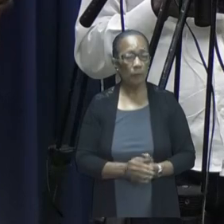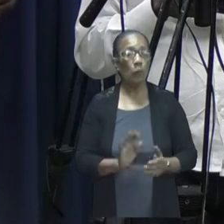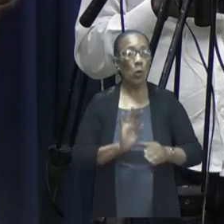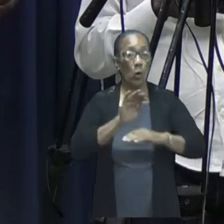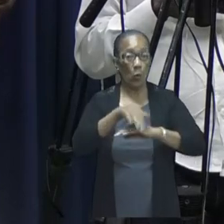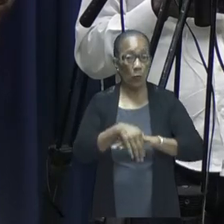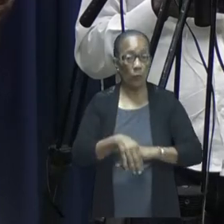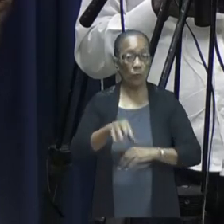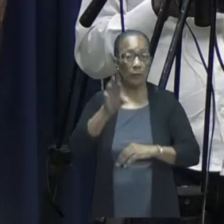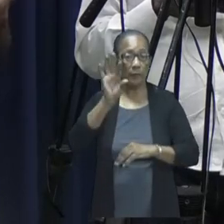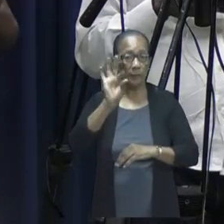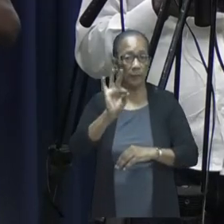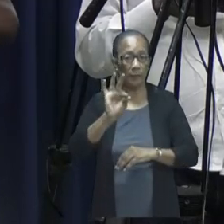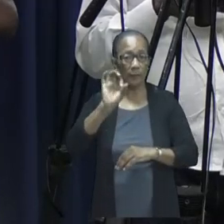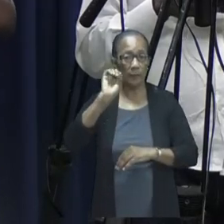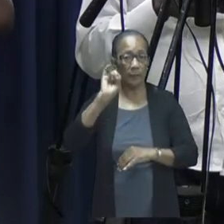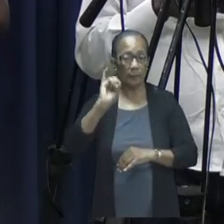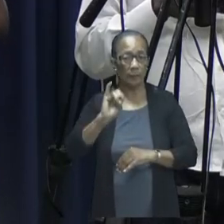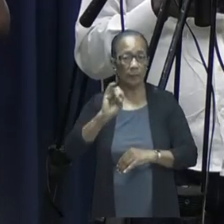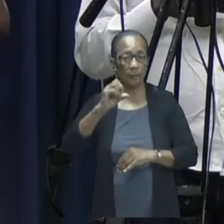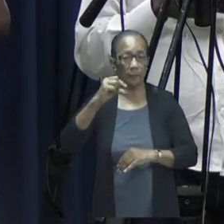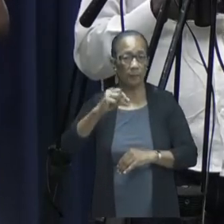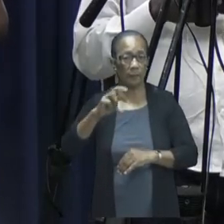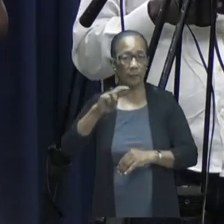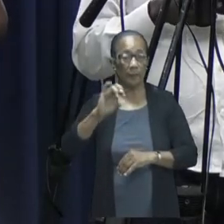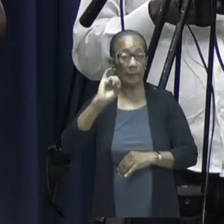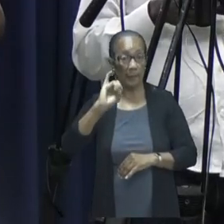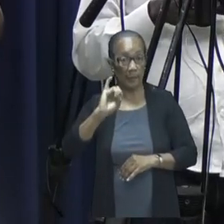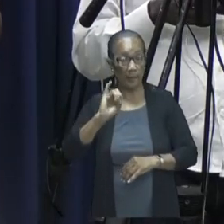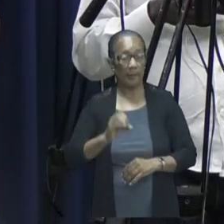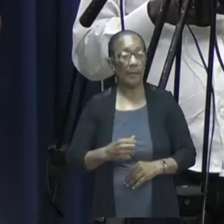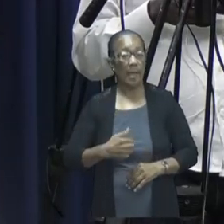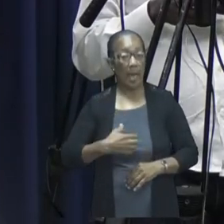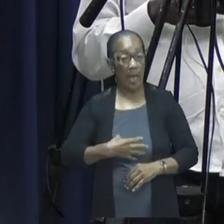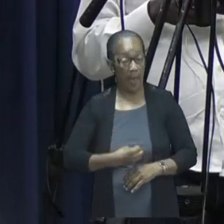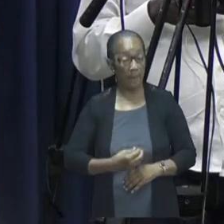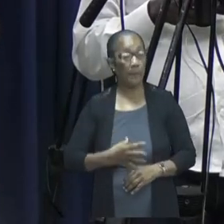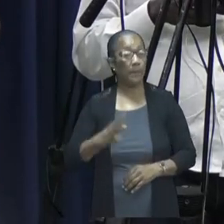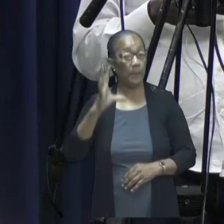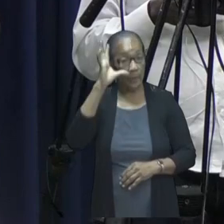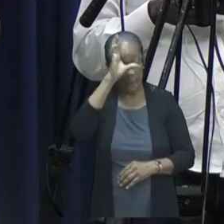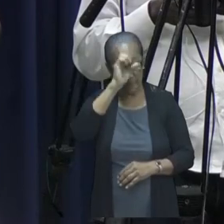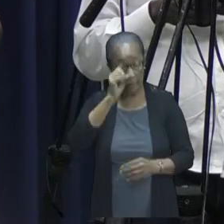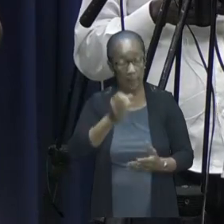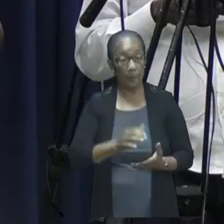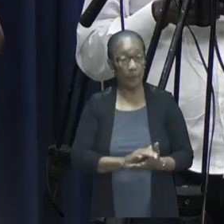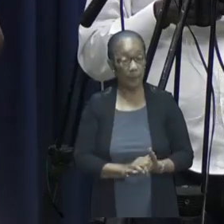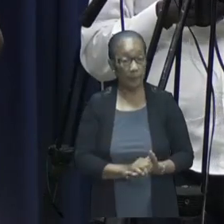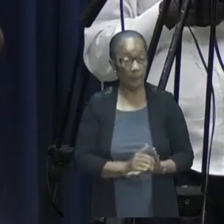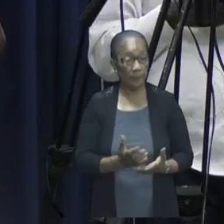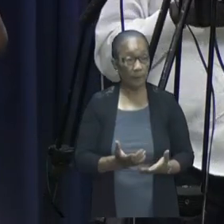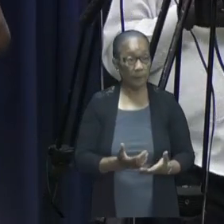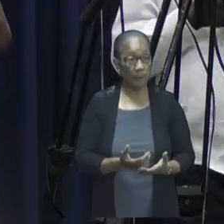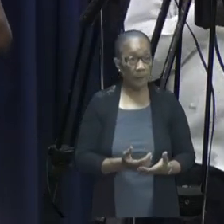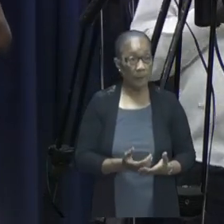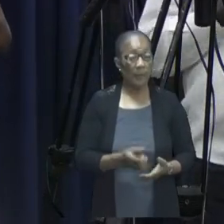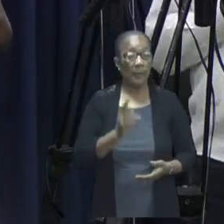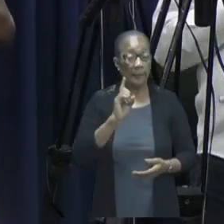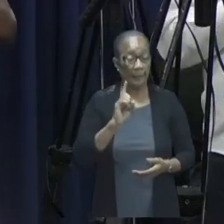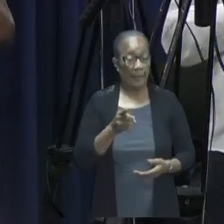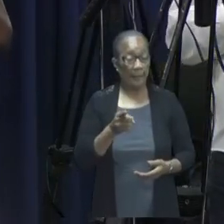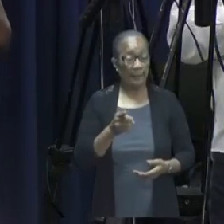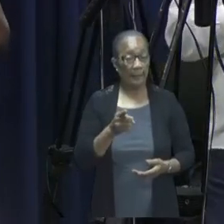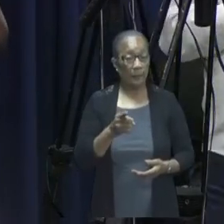tigri president ik heb begrepen misschien dat mee belangen hakken en wat fake news' vertellen dat